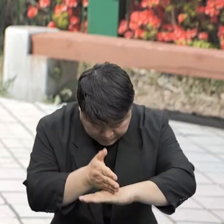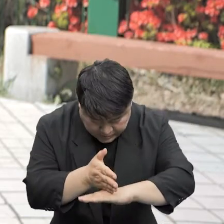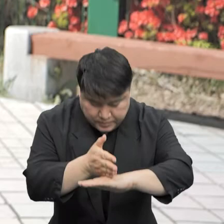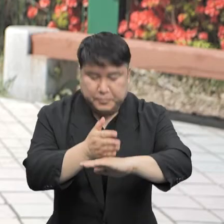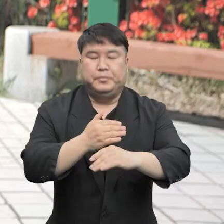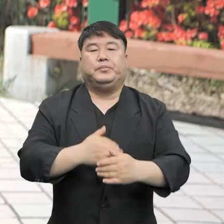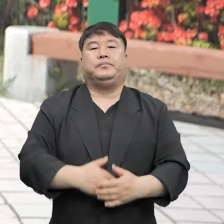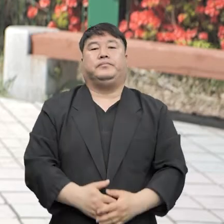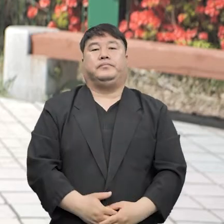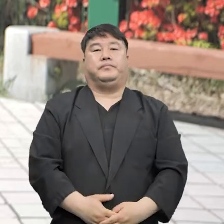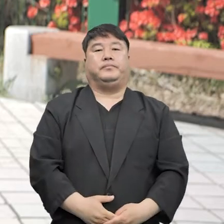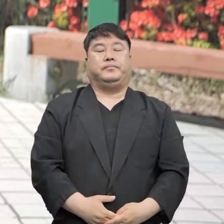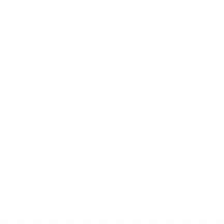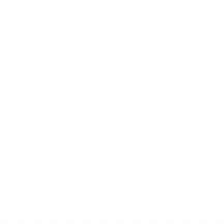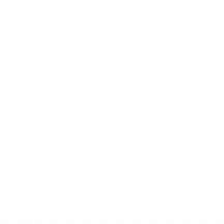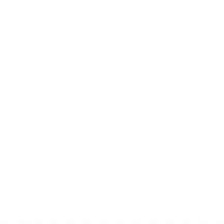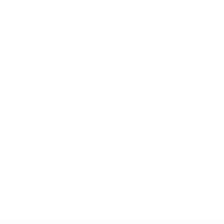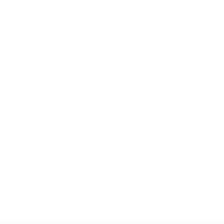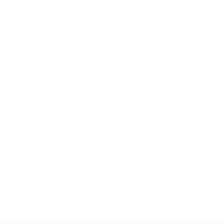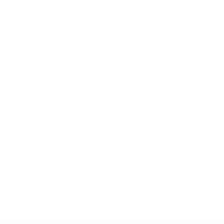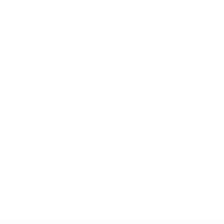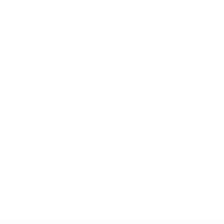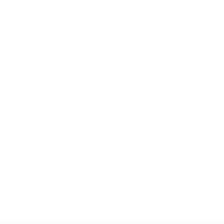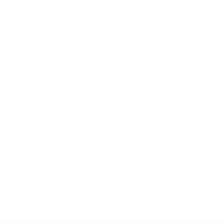광주 정지현 입니다